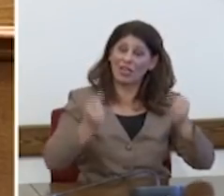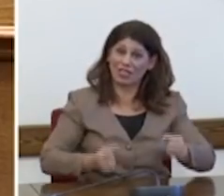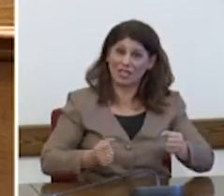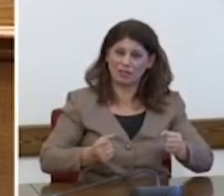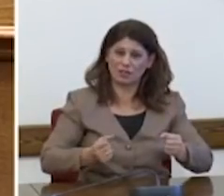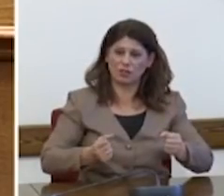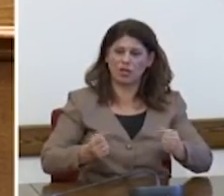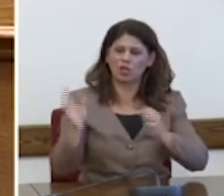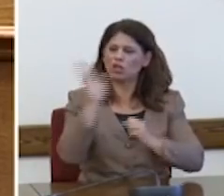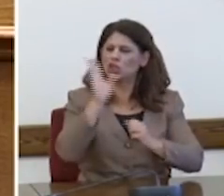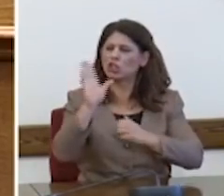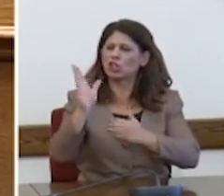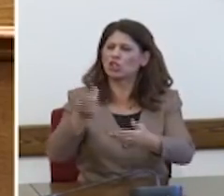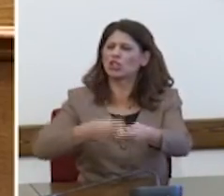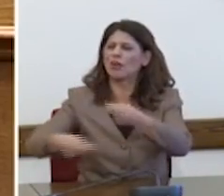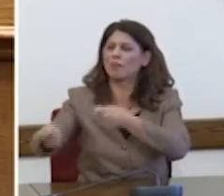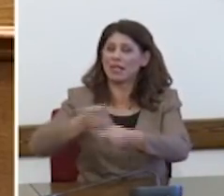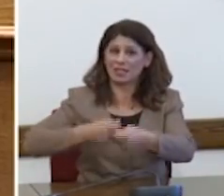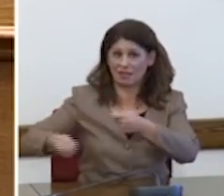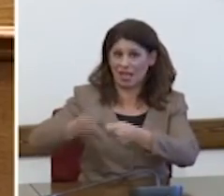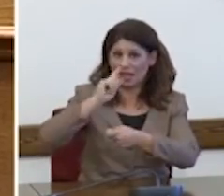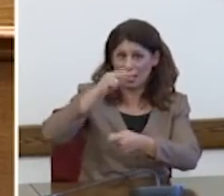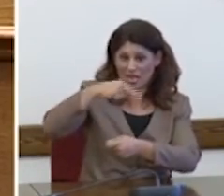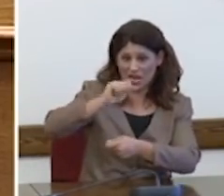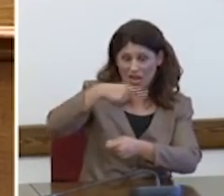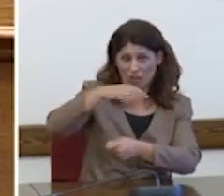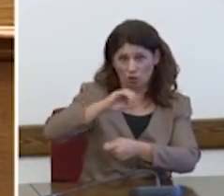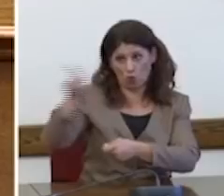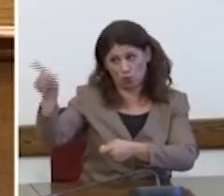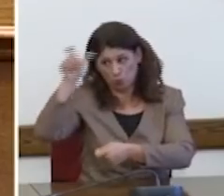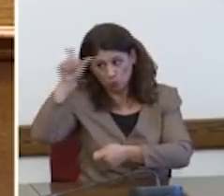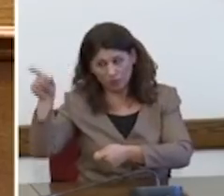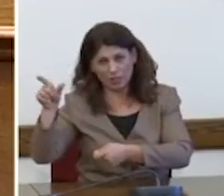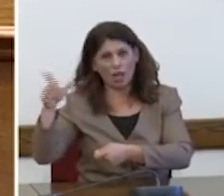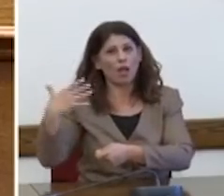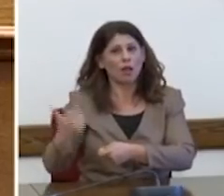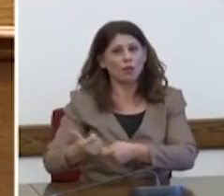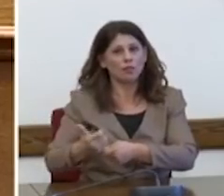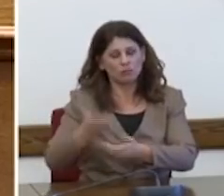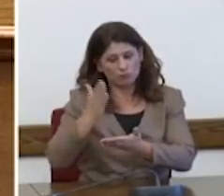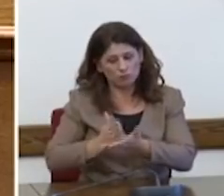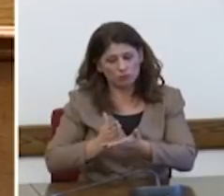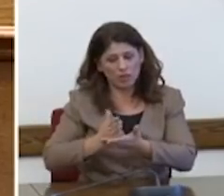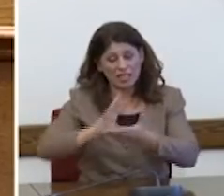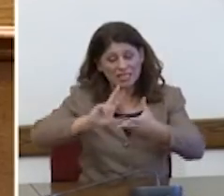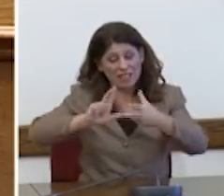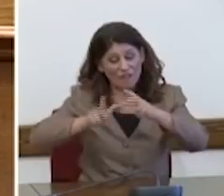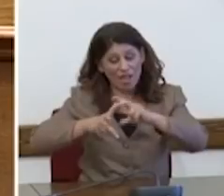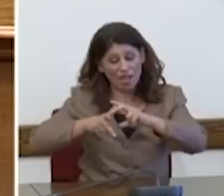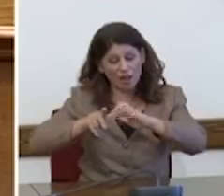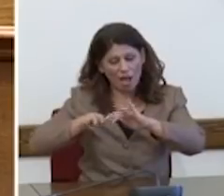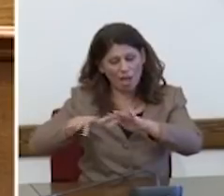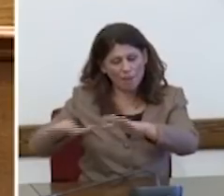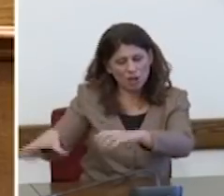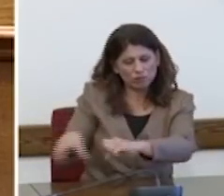της Ευρωατλαντικής Συμμαχίας με την Τουρκία, που περιλαμβάνει τον καθορισμό σφαιρών επιρροής αλλά και